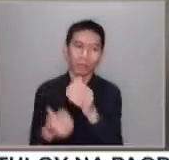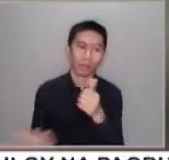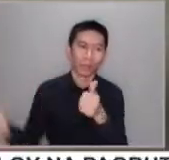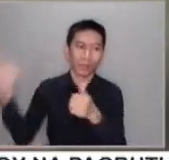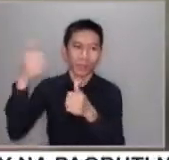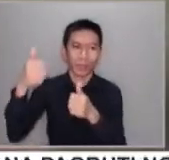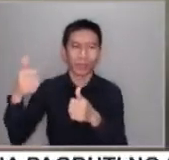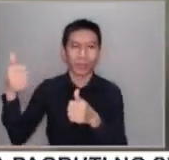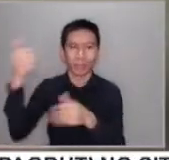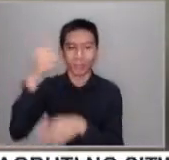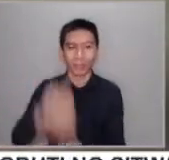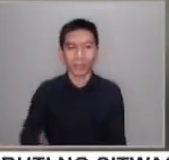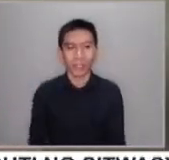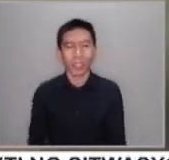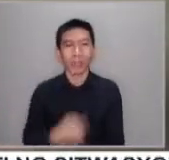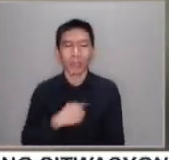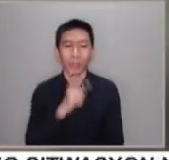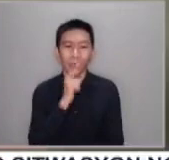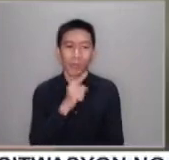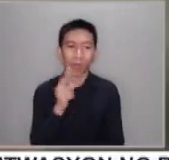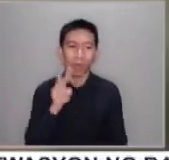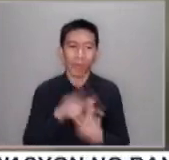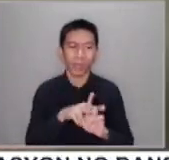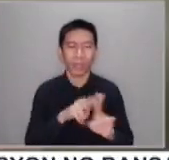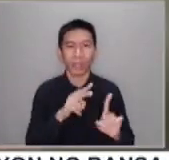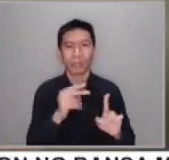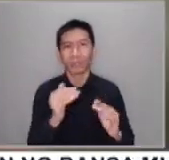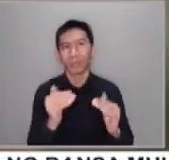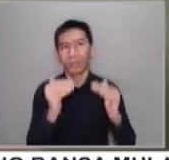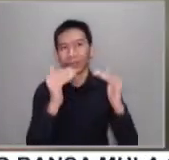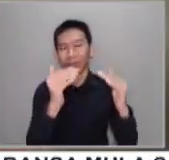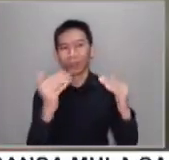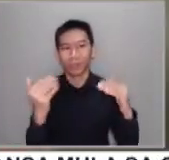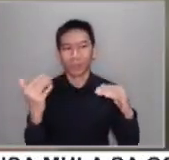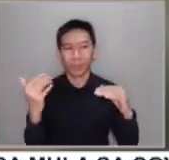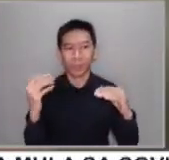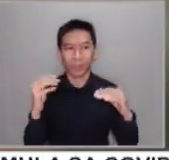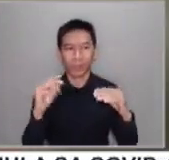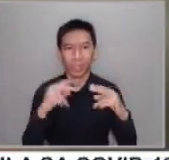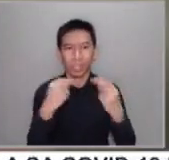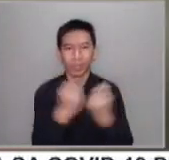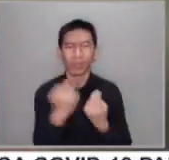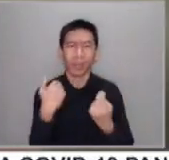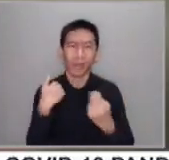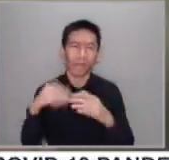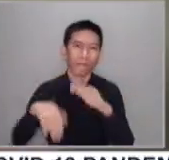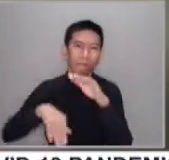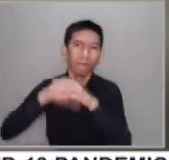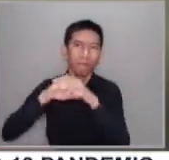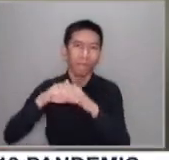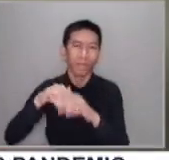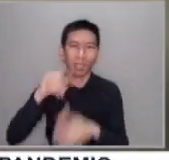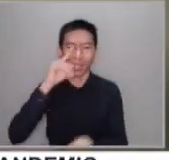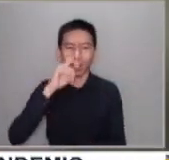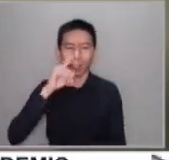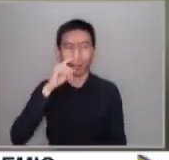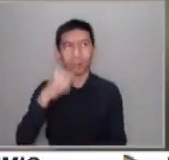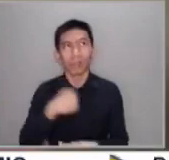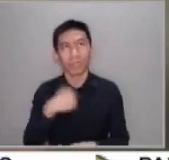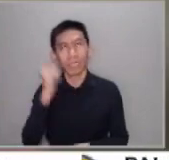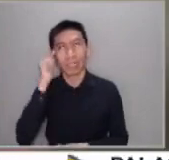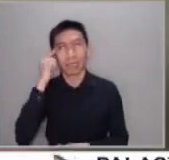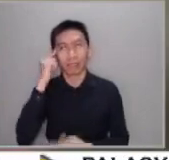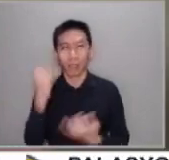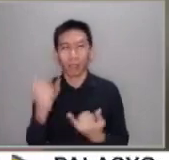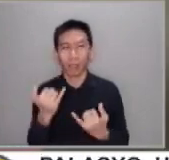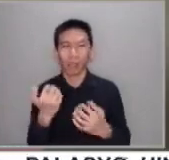higher position, ganun, for officership, na may age limit lang po kasi talaga. So parang naisip ko lang na this time, kahit na